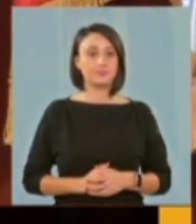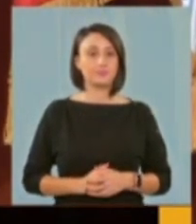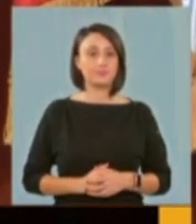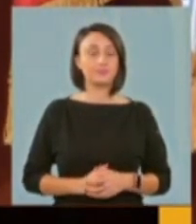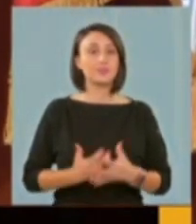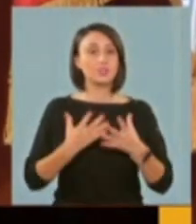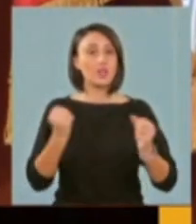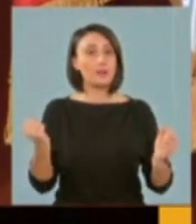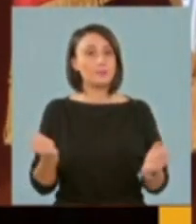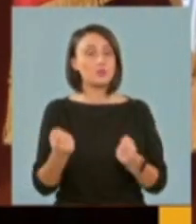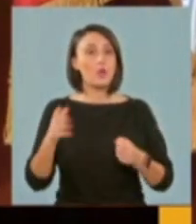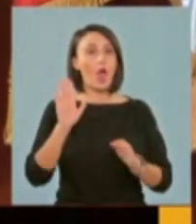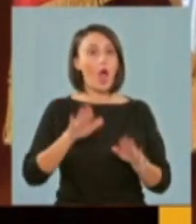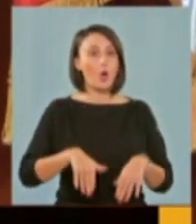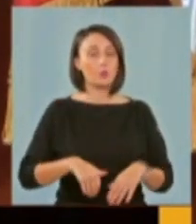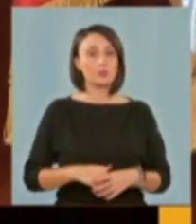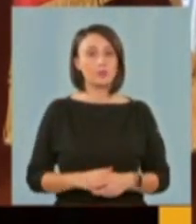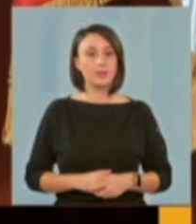ce misiune au,